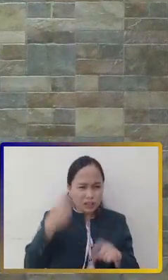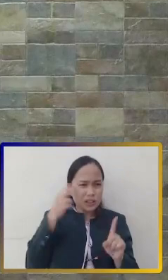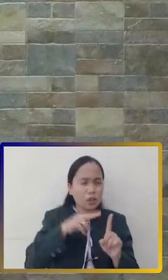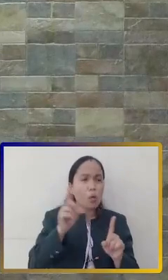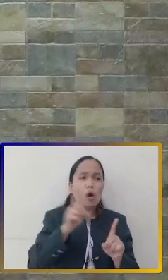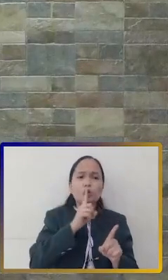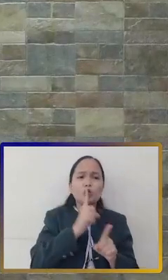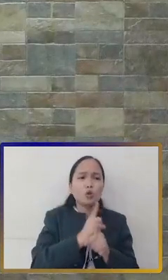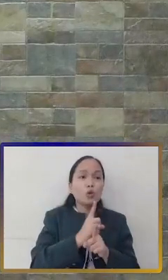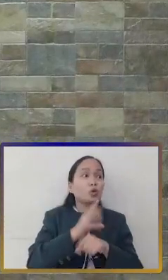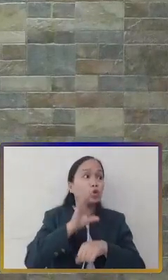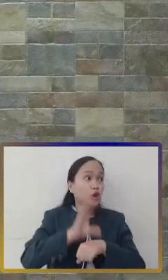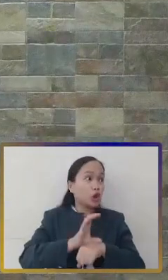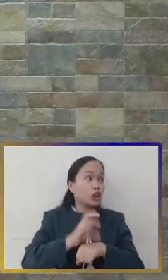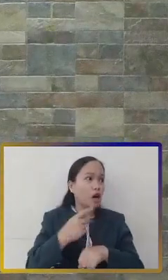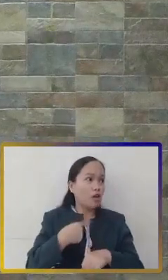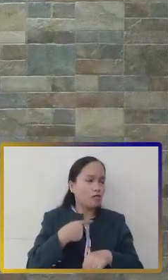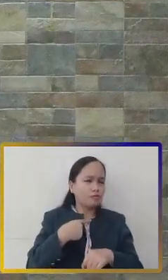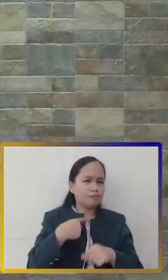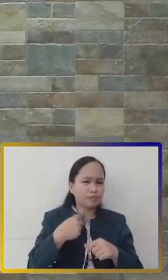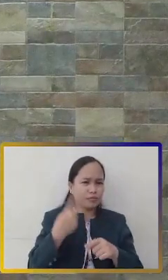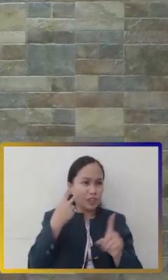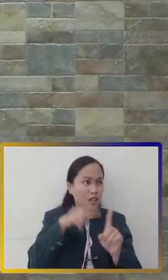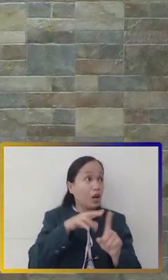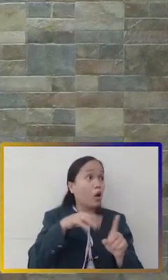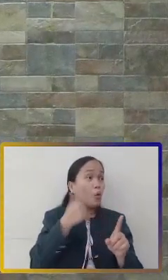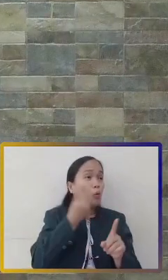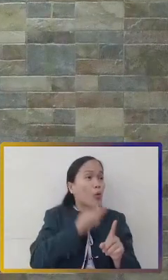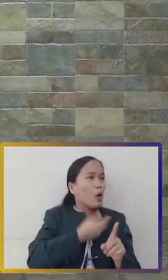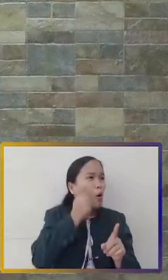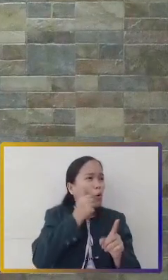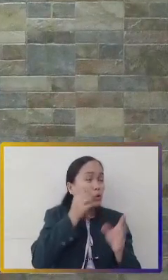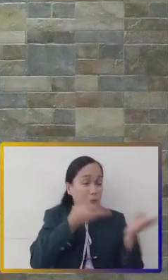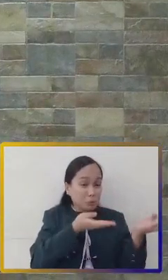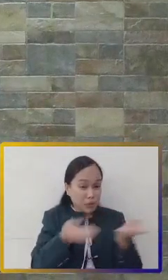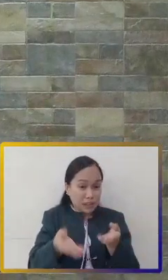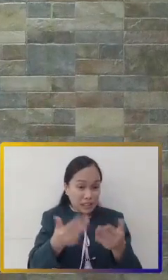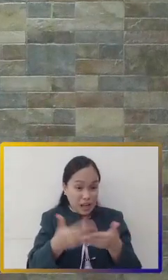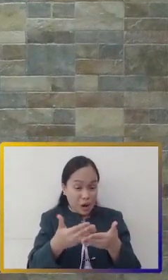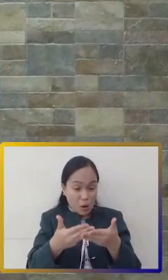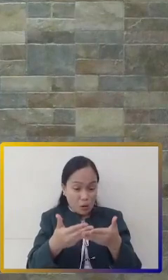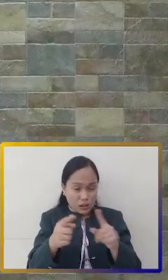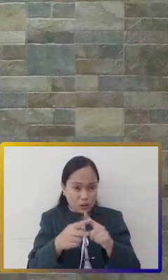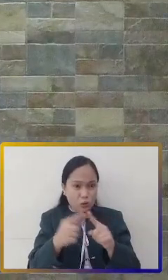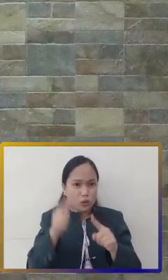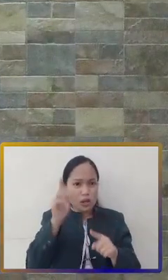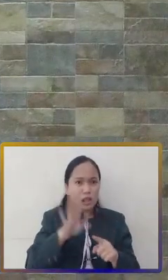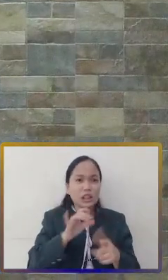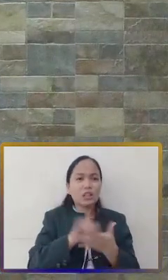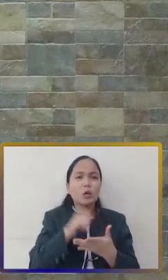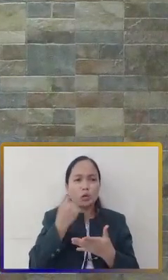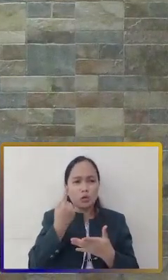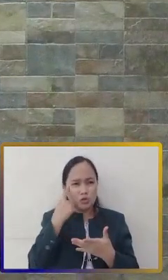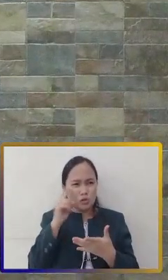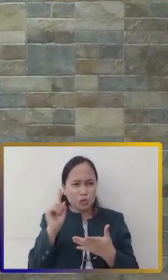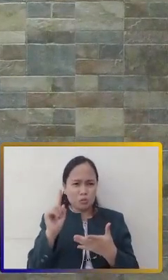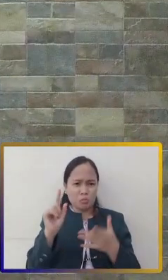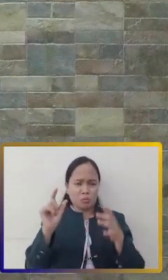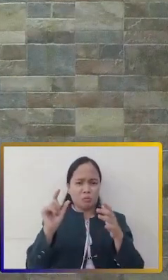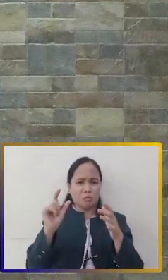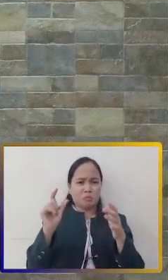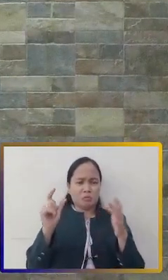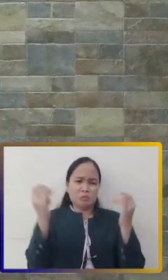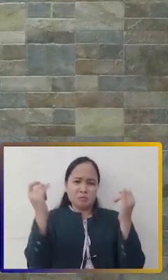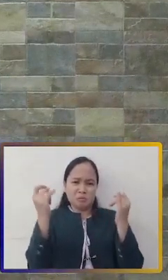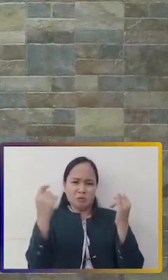simbahan ng Diyos. You see? Puro paglalapit sa kanila. Kaya nga yung ginagawa po natin, it's not just for decorative purposes.